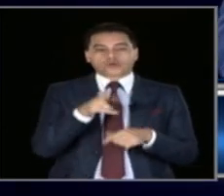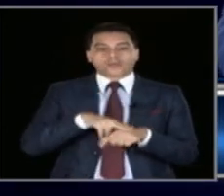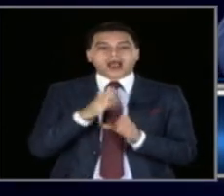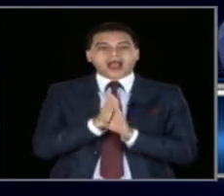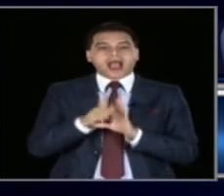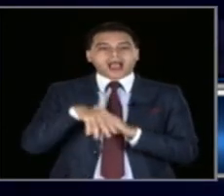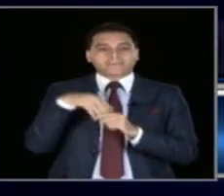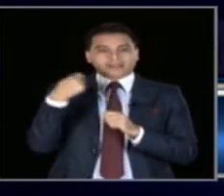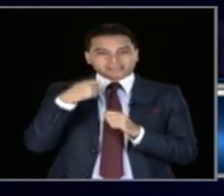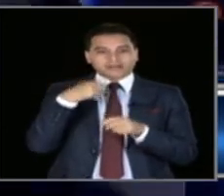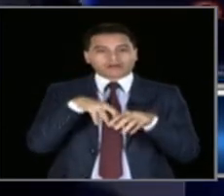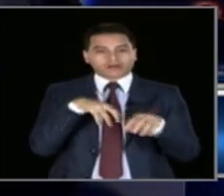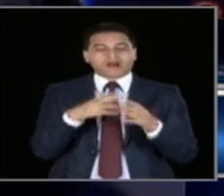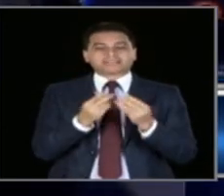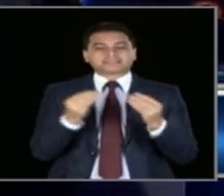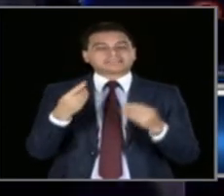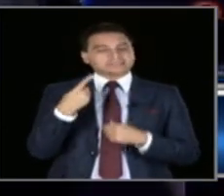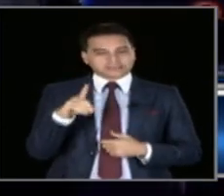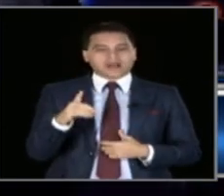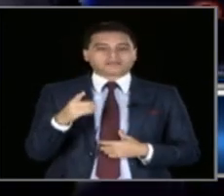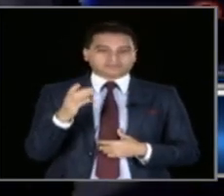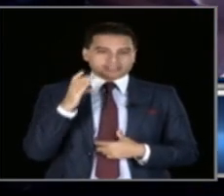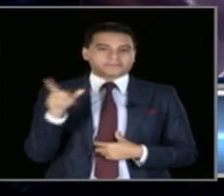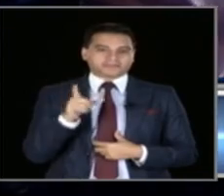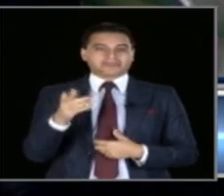أفلام إيرانية كتير. إجابة صحيحة.